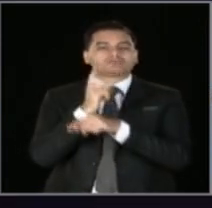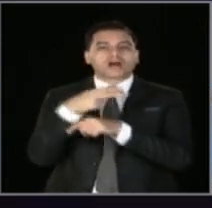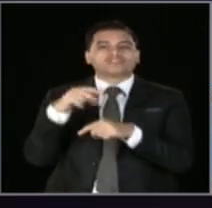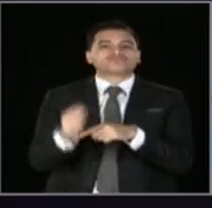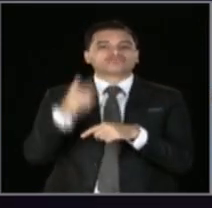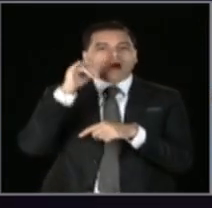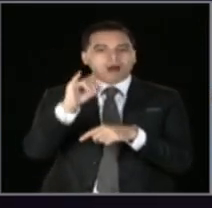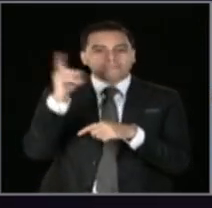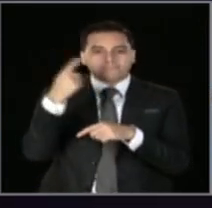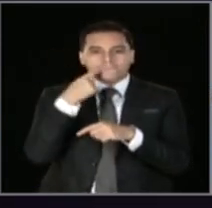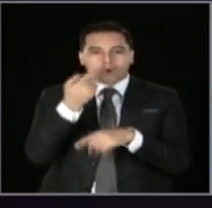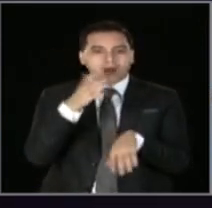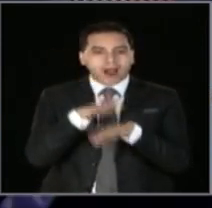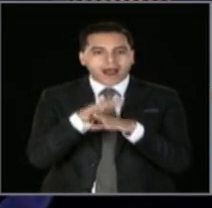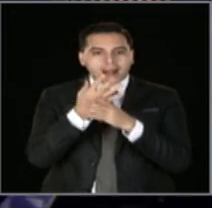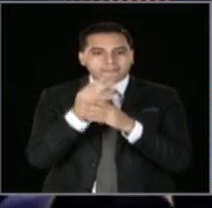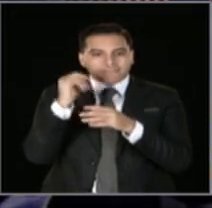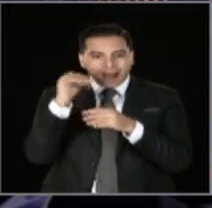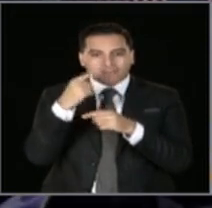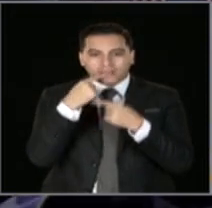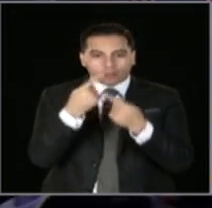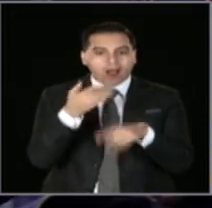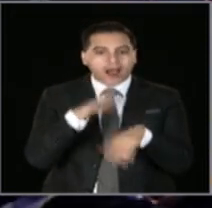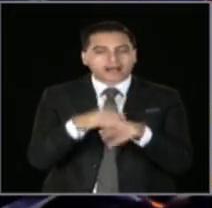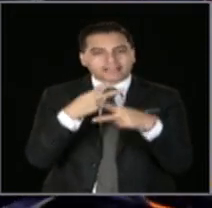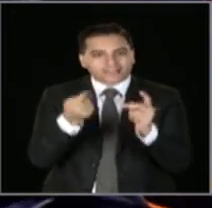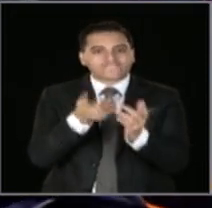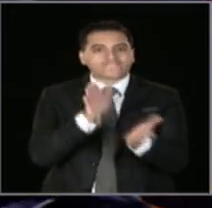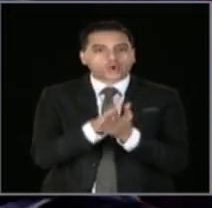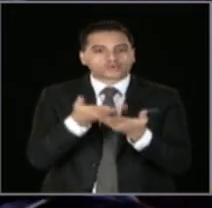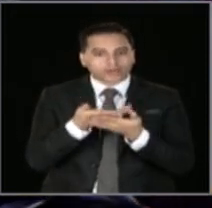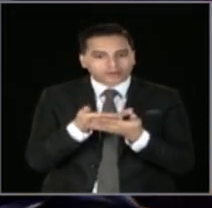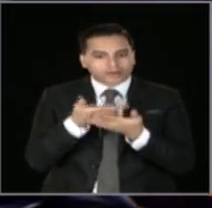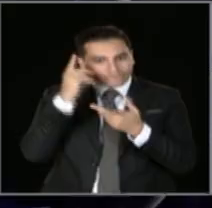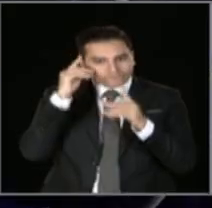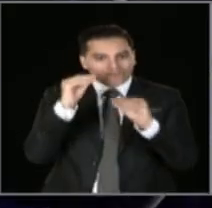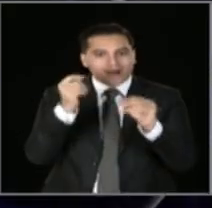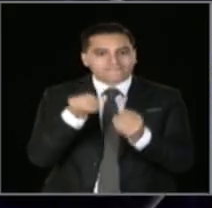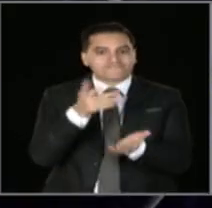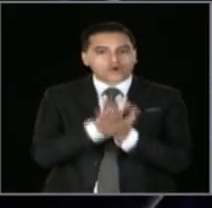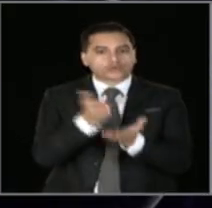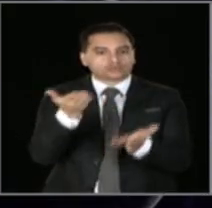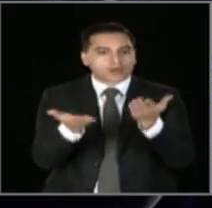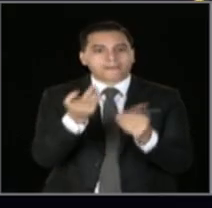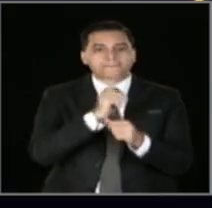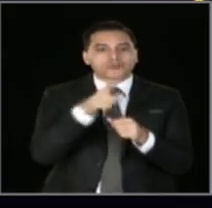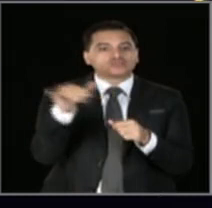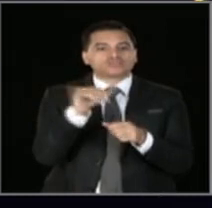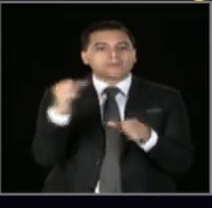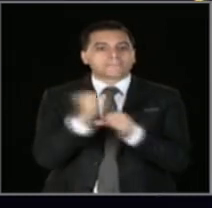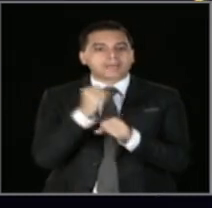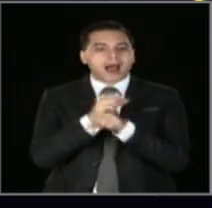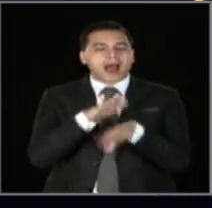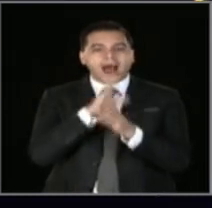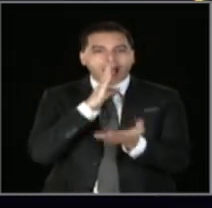واللي محمد ابننا قاله على إتاحة الفرصة. إحنا بنتكلم على تكافؤ فرص، مش بالضرورة أنا أخد